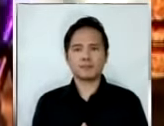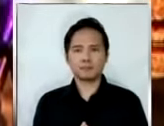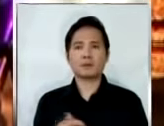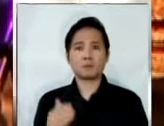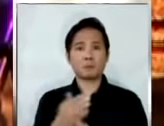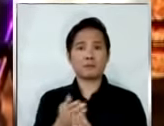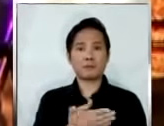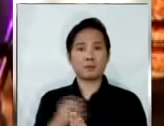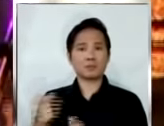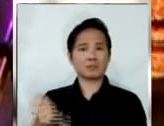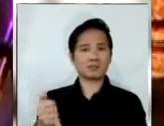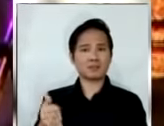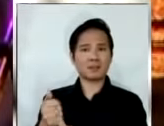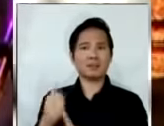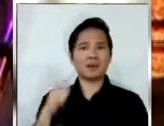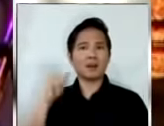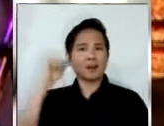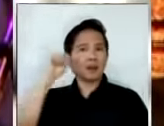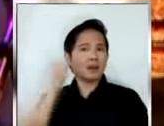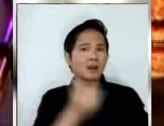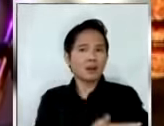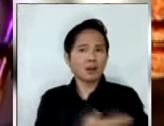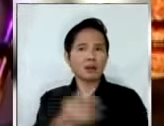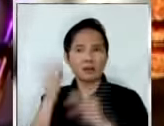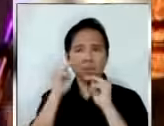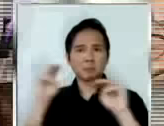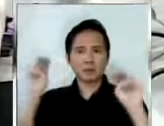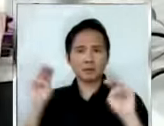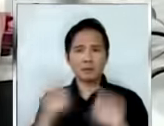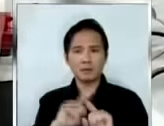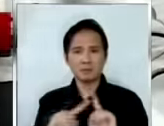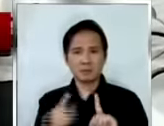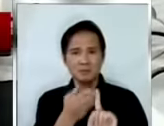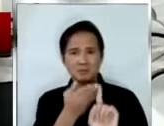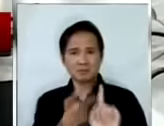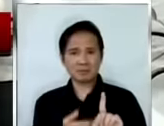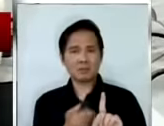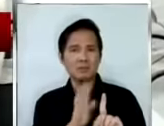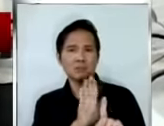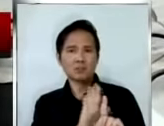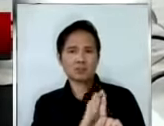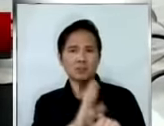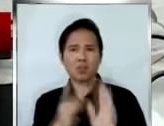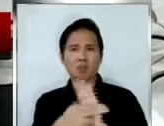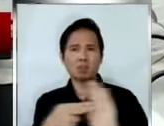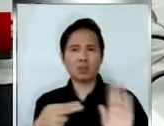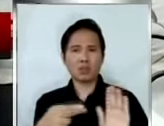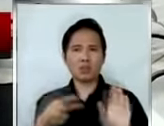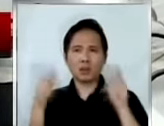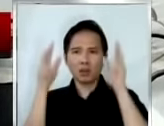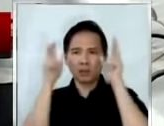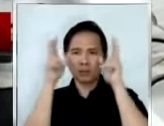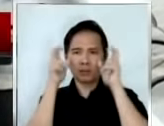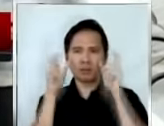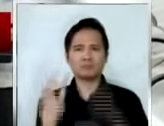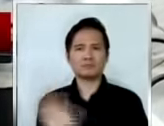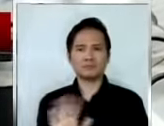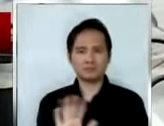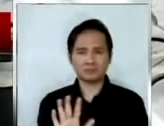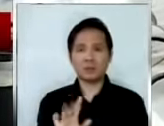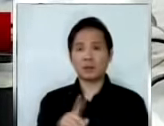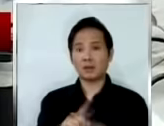ang binangga ng netizen na tinawag niyang isang demonyo. Ang ama ni Frankie na si Senator Kiko Pangilinan